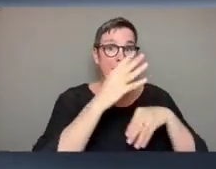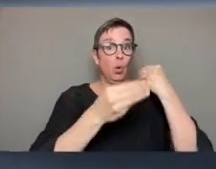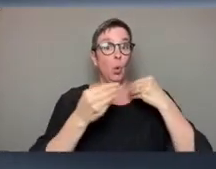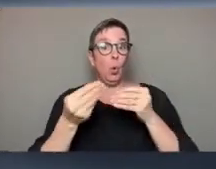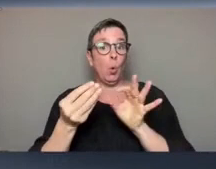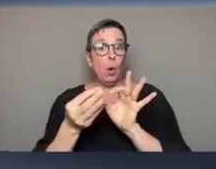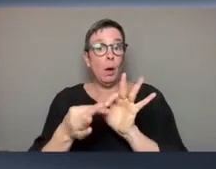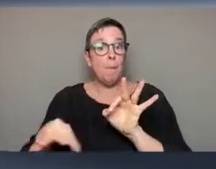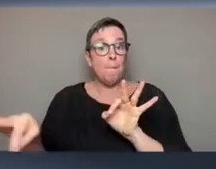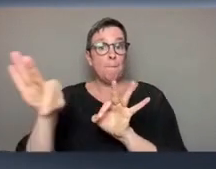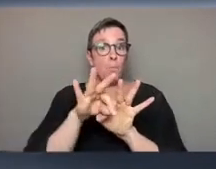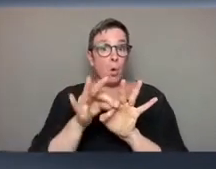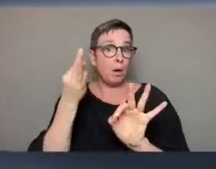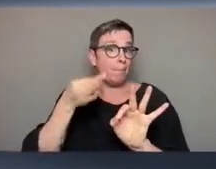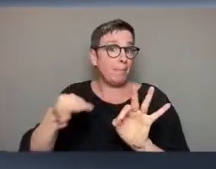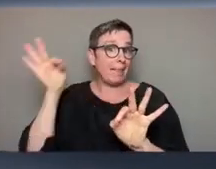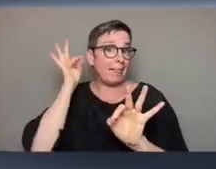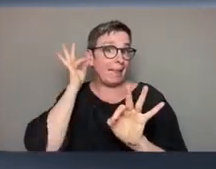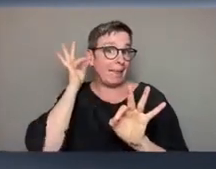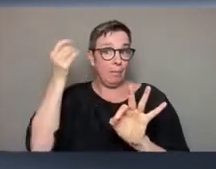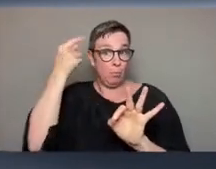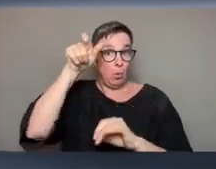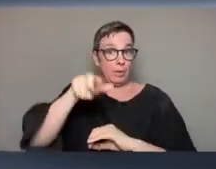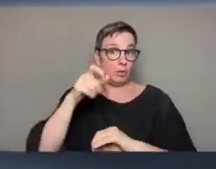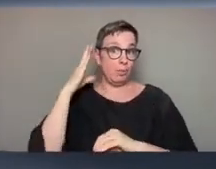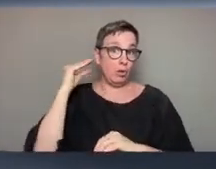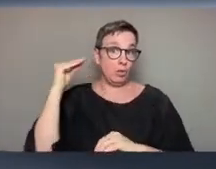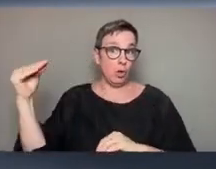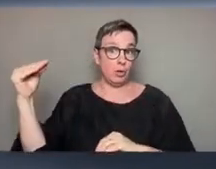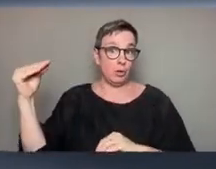magnétiques pour les personnes malentendantes.